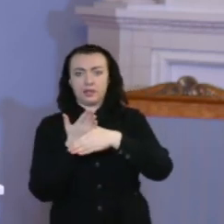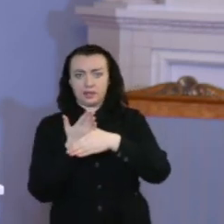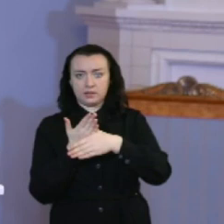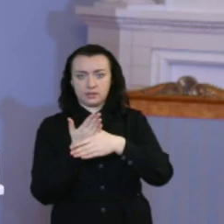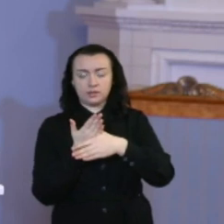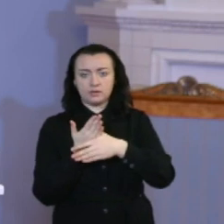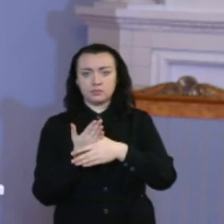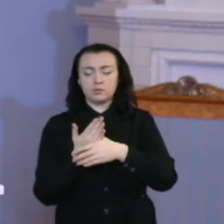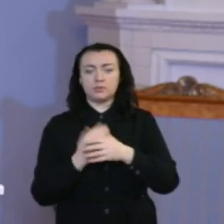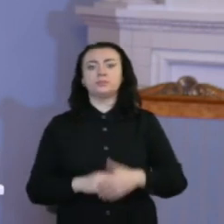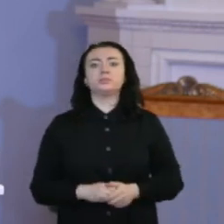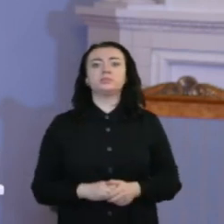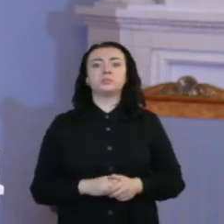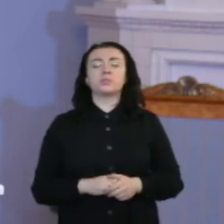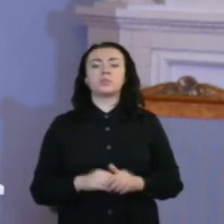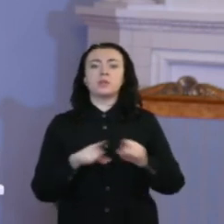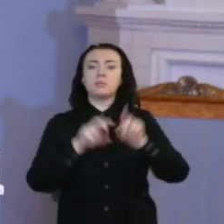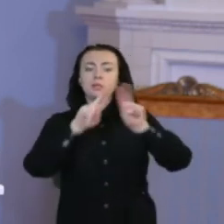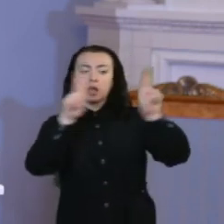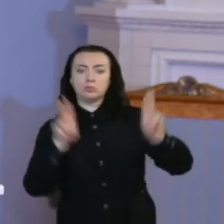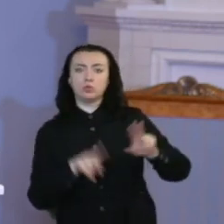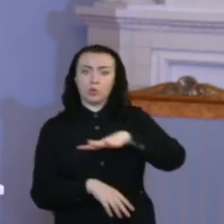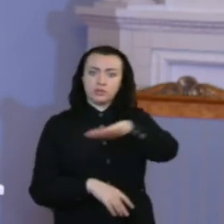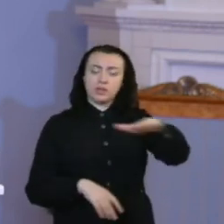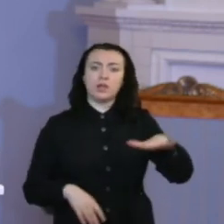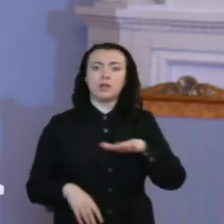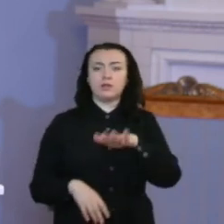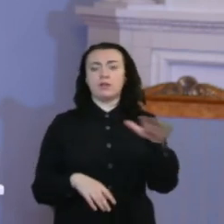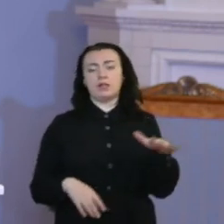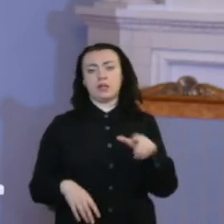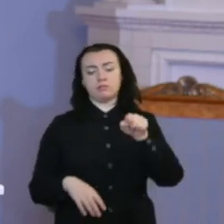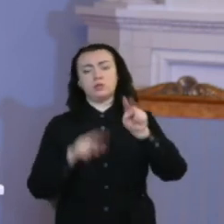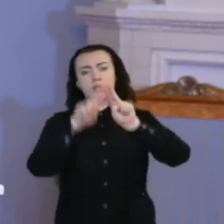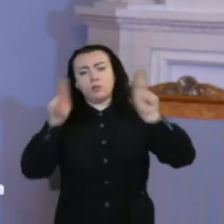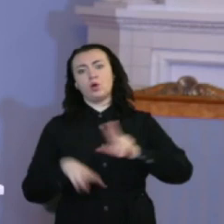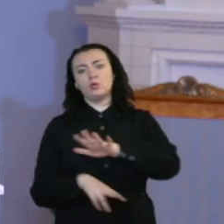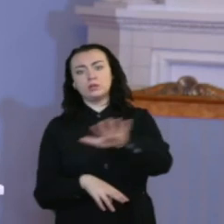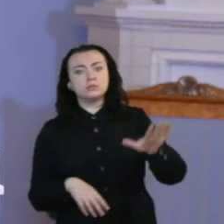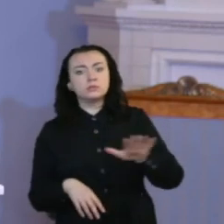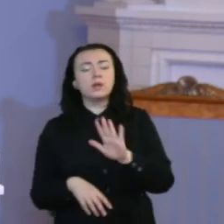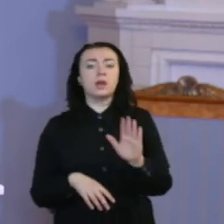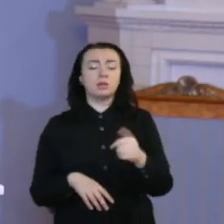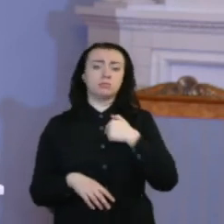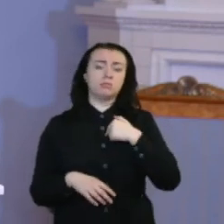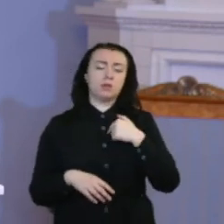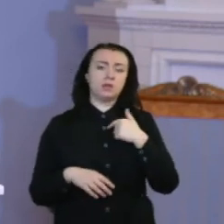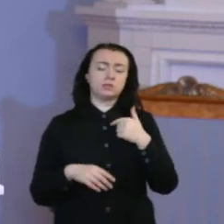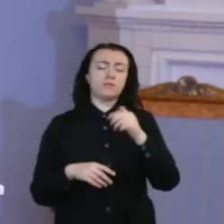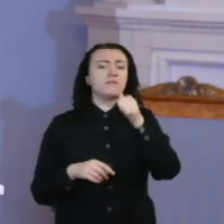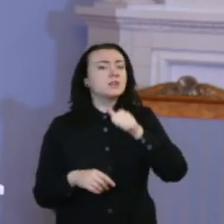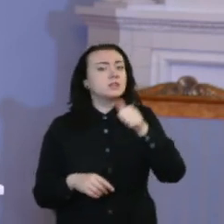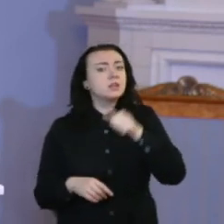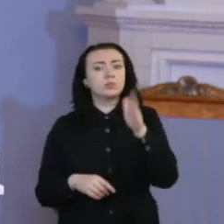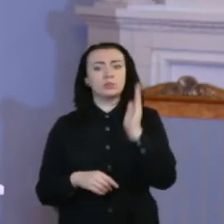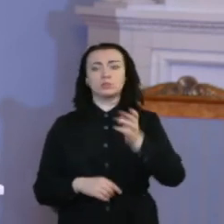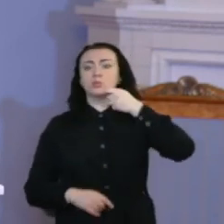tik tai galime, bet taip pat ir tarptautinėje erdvėje, kur turbūt ilgą laiką esame, buvom ir būsim Ukrainos